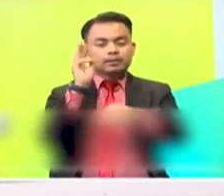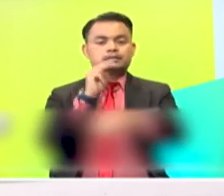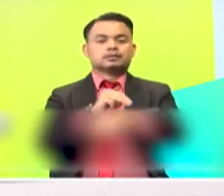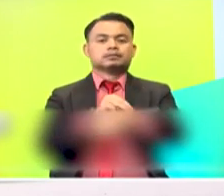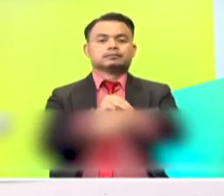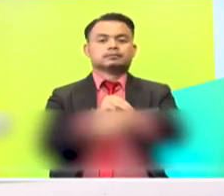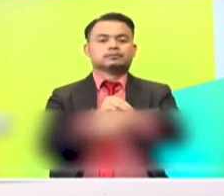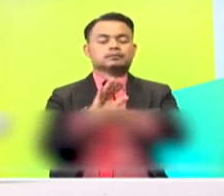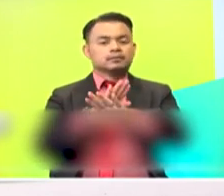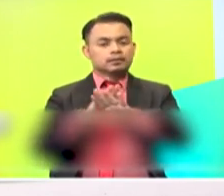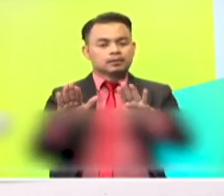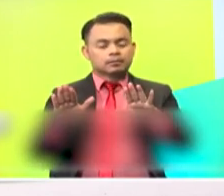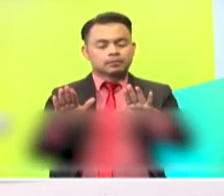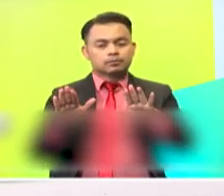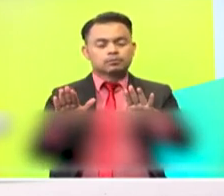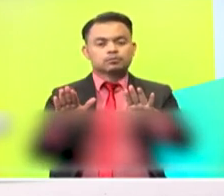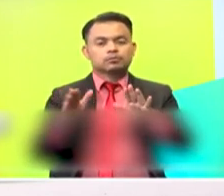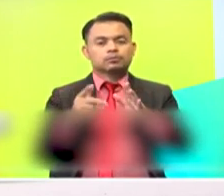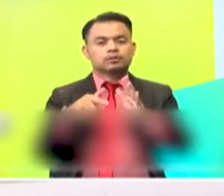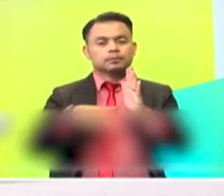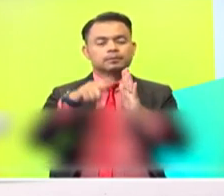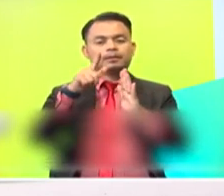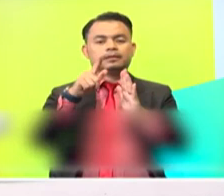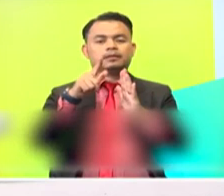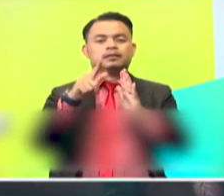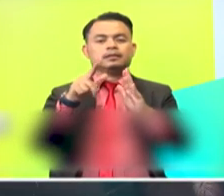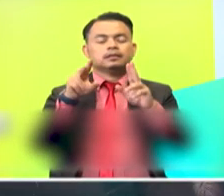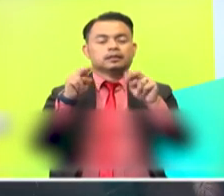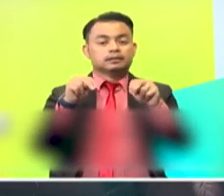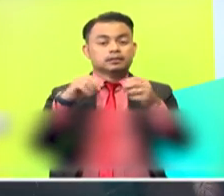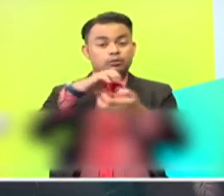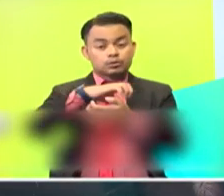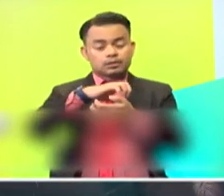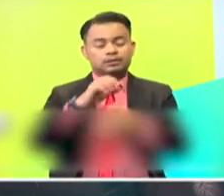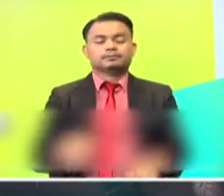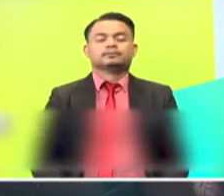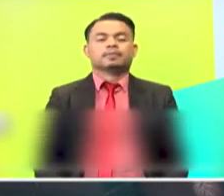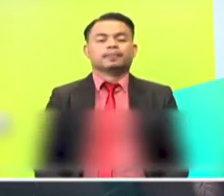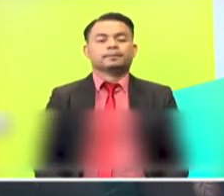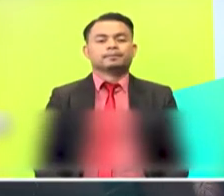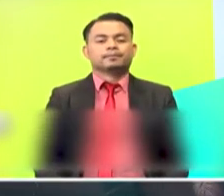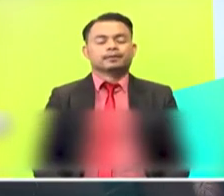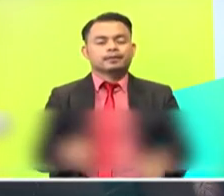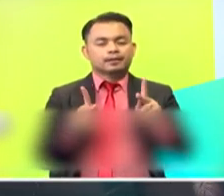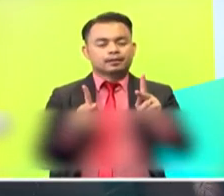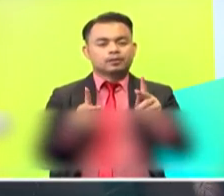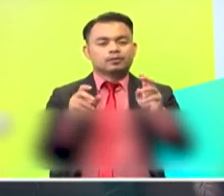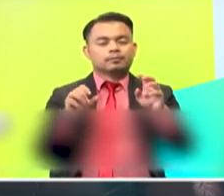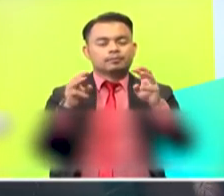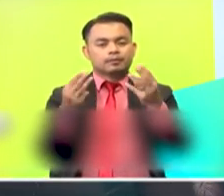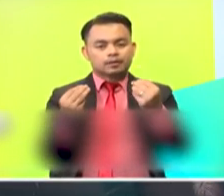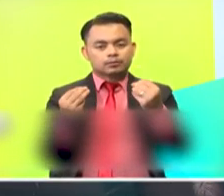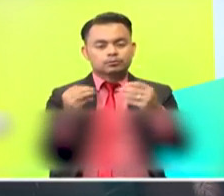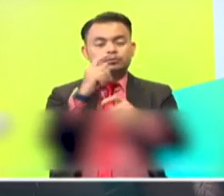telu perlu disimpan di tempat yang kering dan dingin Oke tapi nak lebih tahan lama kita simpan di dalam peti sejuk sejuk